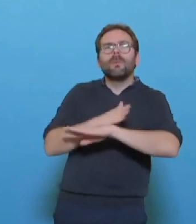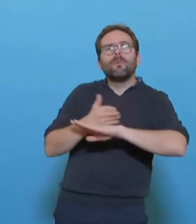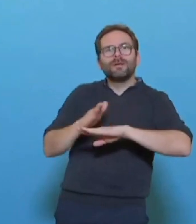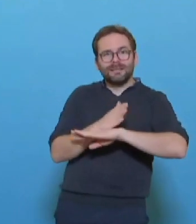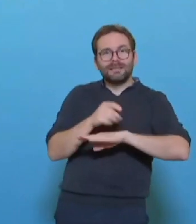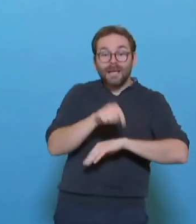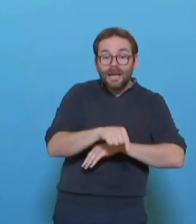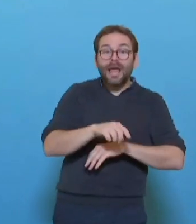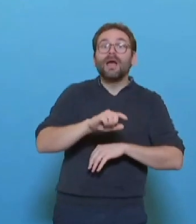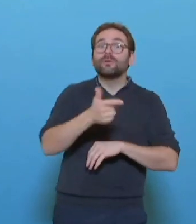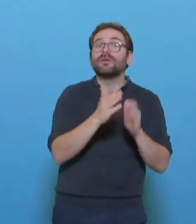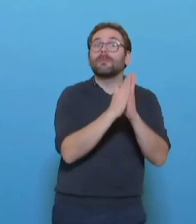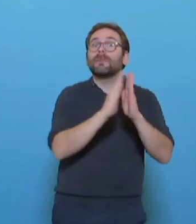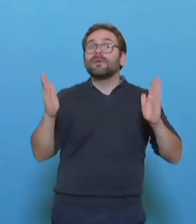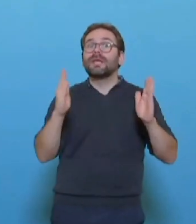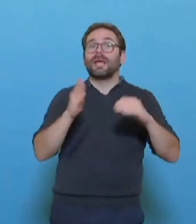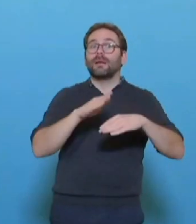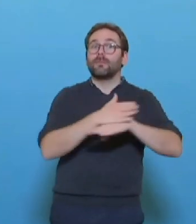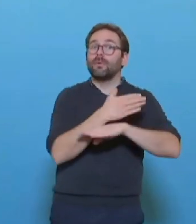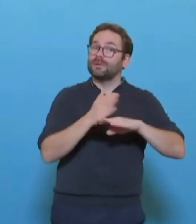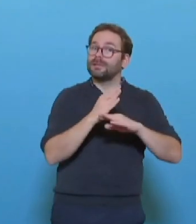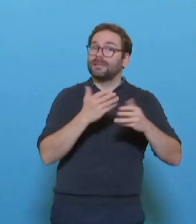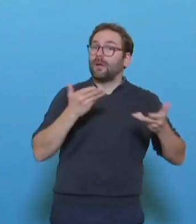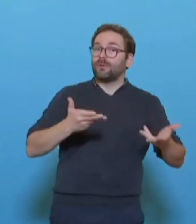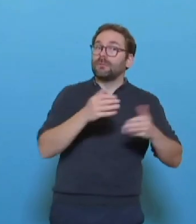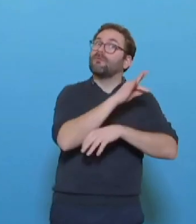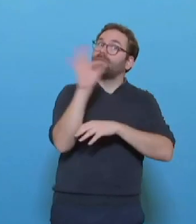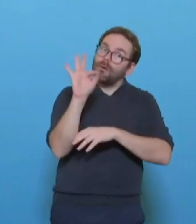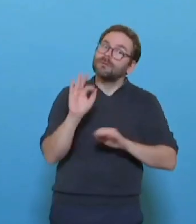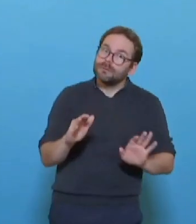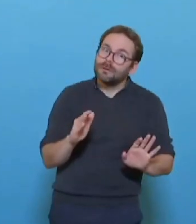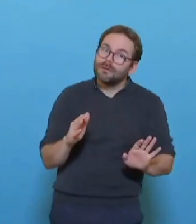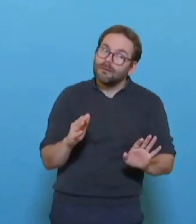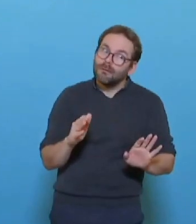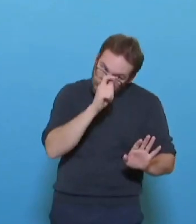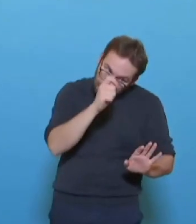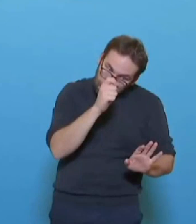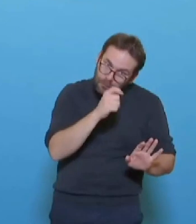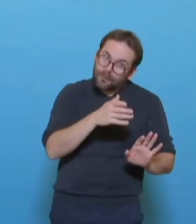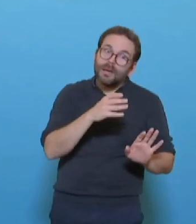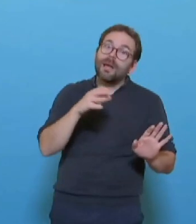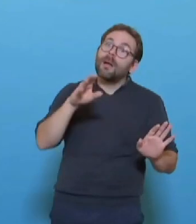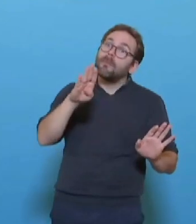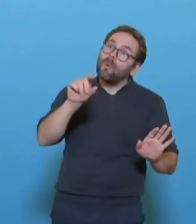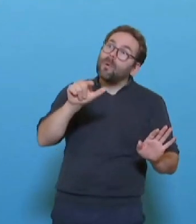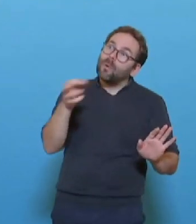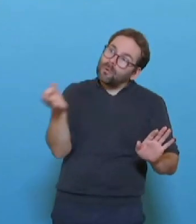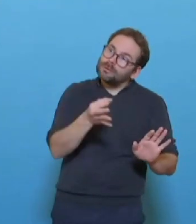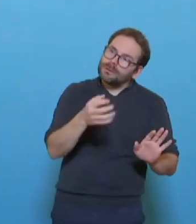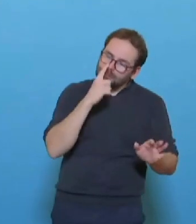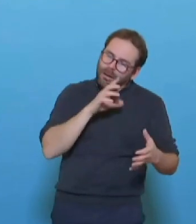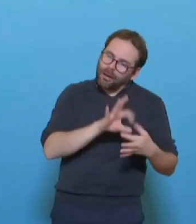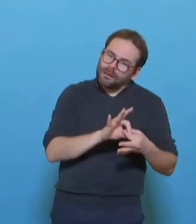la 2e bibliothèque de poésie contemporaine de France, et je salue les propos de Pascal Bollot qui rappelait notre